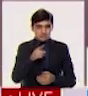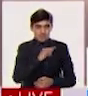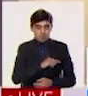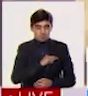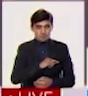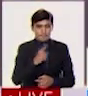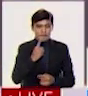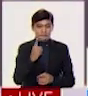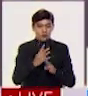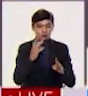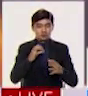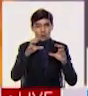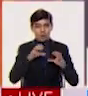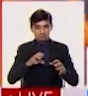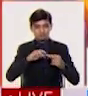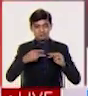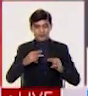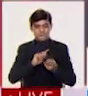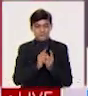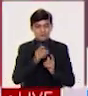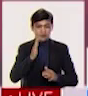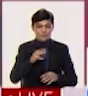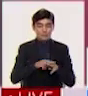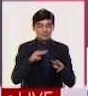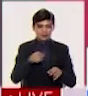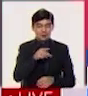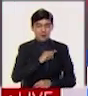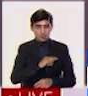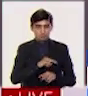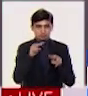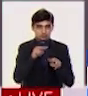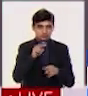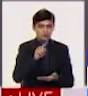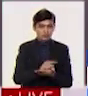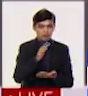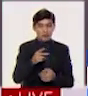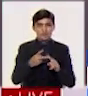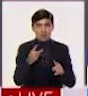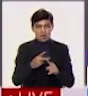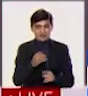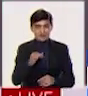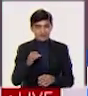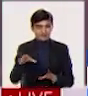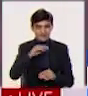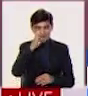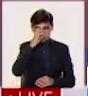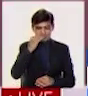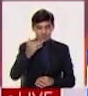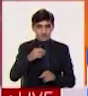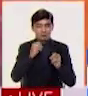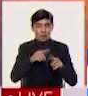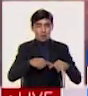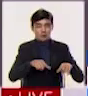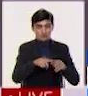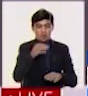работу. Біріншіден заңнамаға өзгерістер қабылданса, министрлік осы жұмысты реттеп қадағалап отырады. Екіншіден әрбір мемлекеттік органда осы салаға